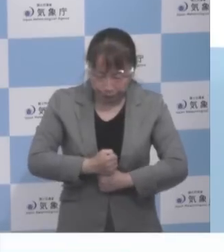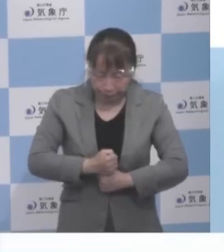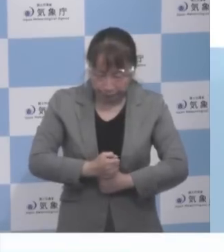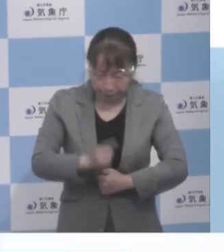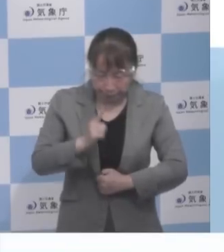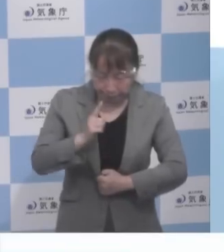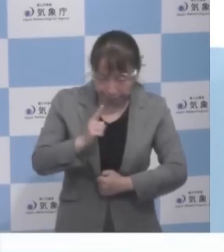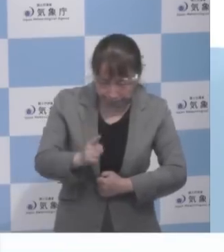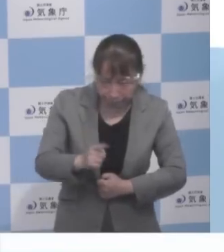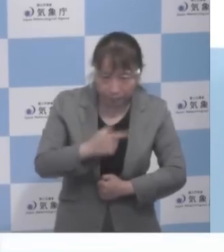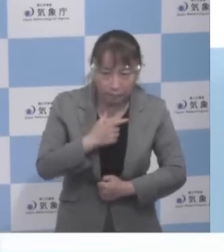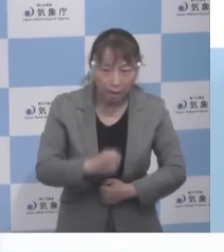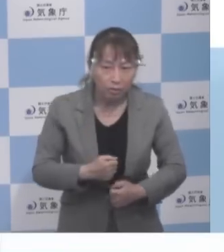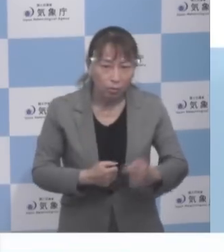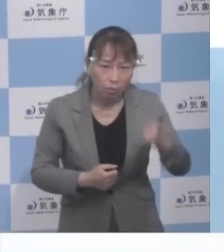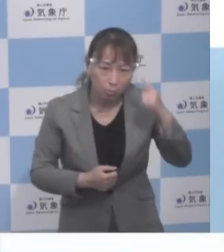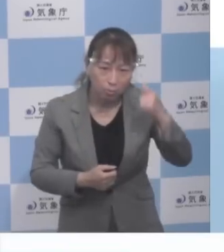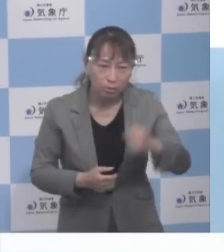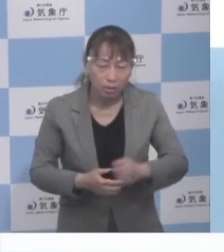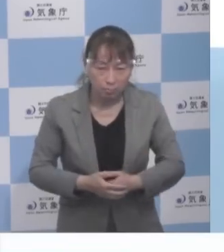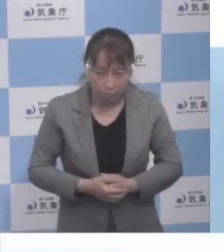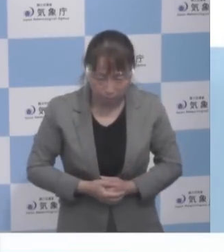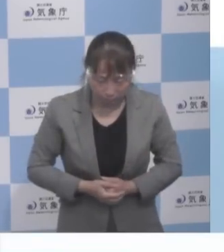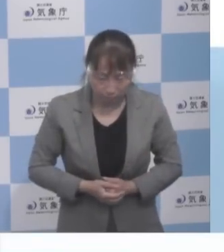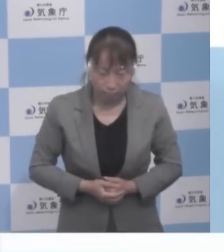視をしていきたいというふうに考えております。